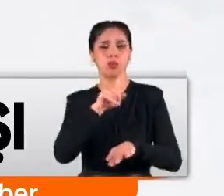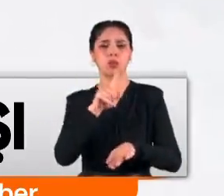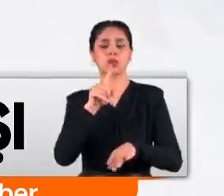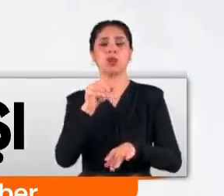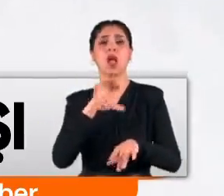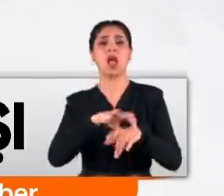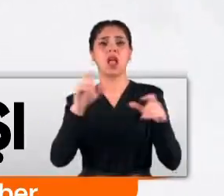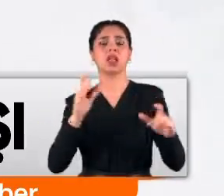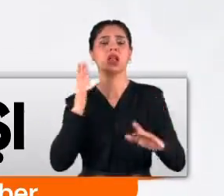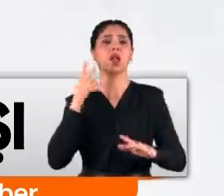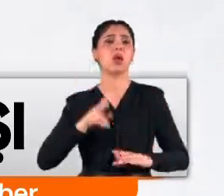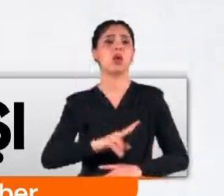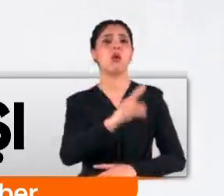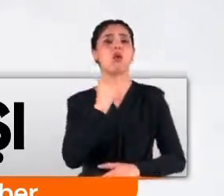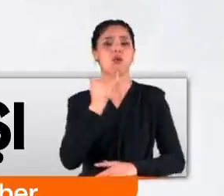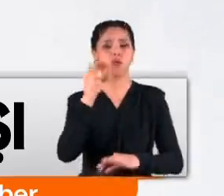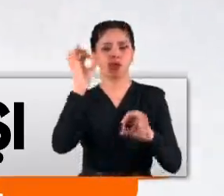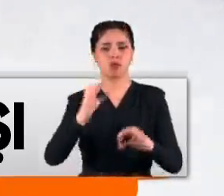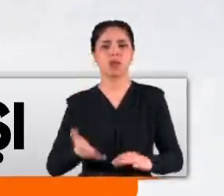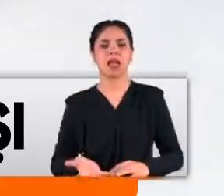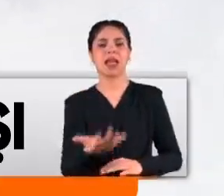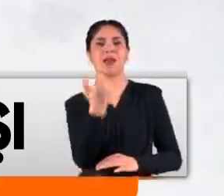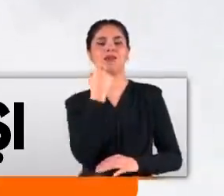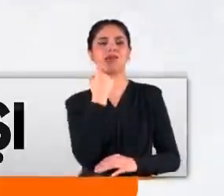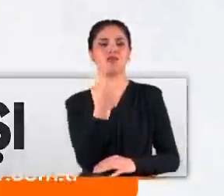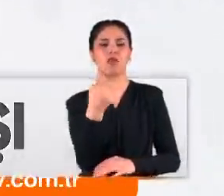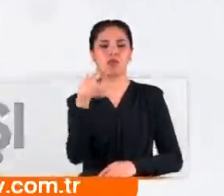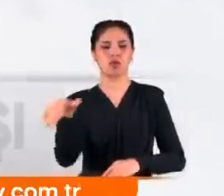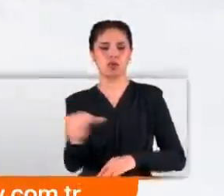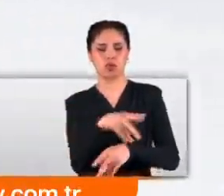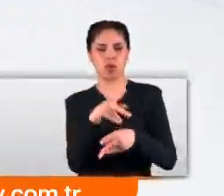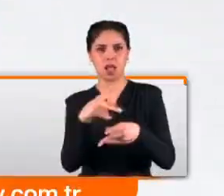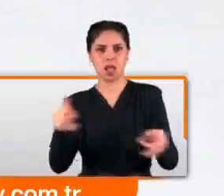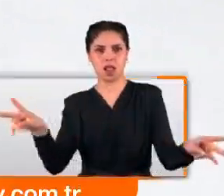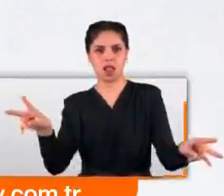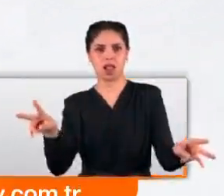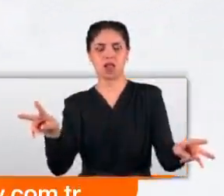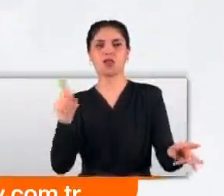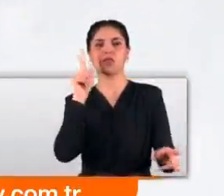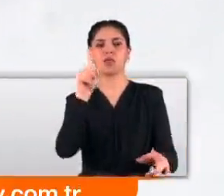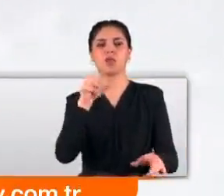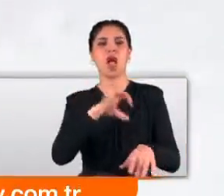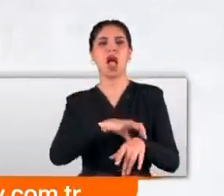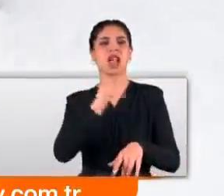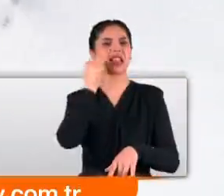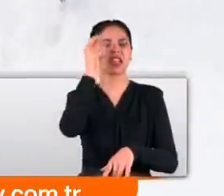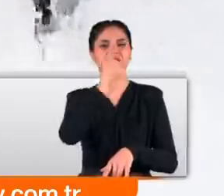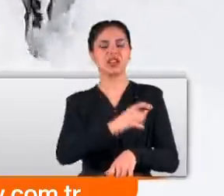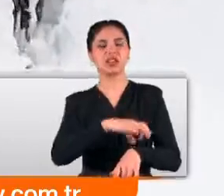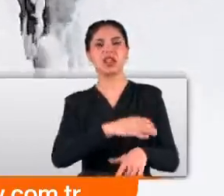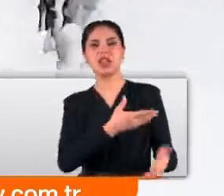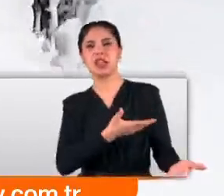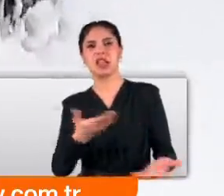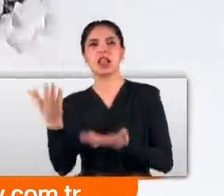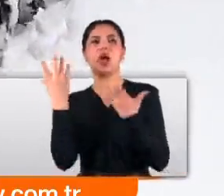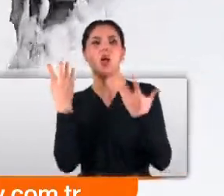hastaneye götüremiyordu. Şimdi kepçelerle bu sokak açılacak ve buradaki hasta da hastaneye